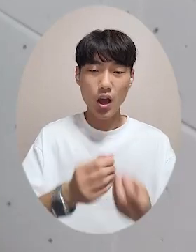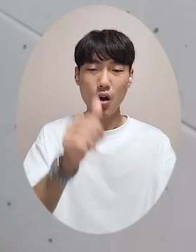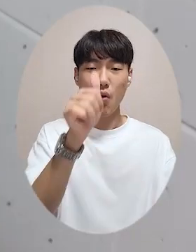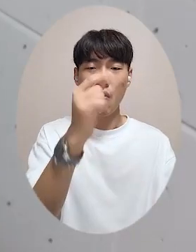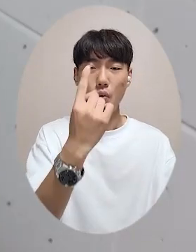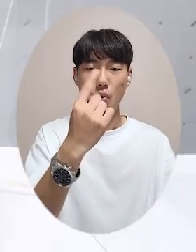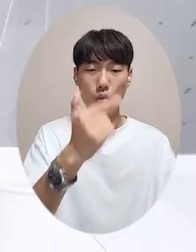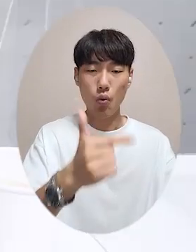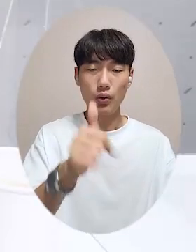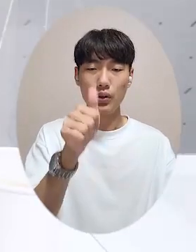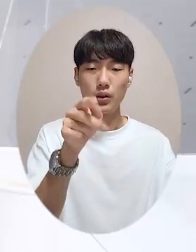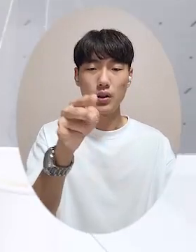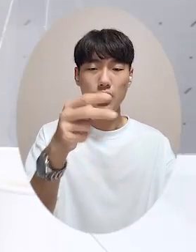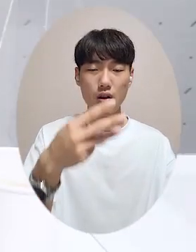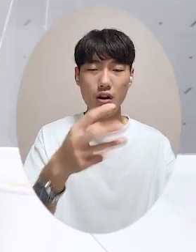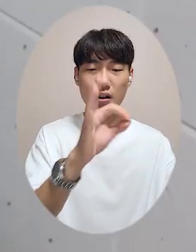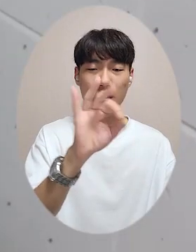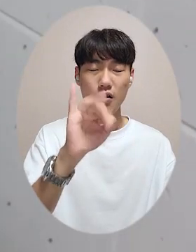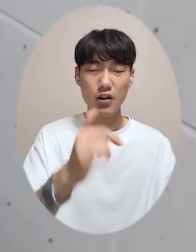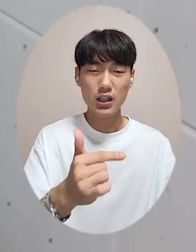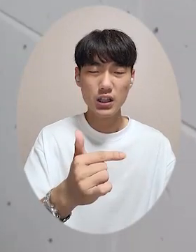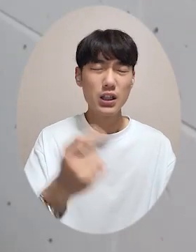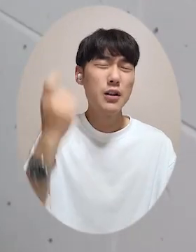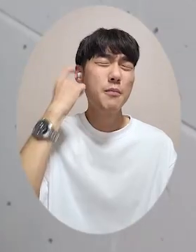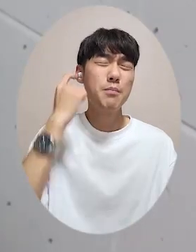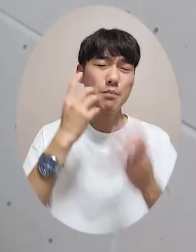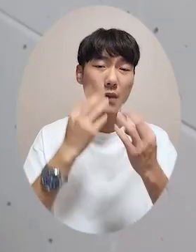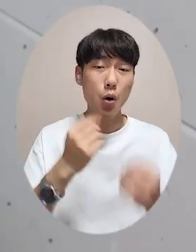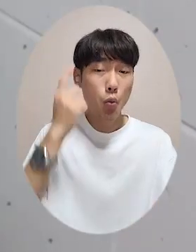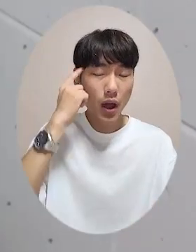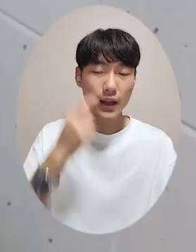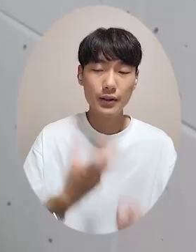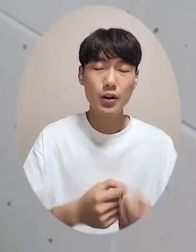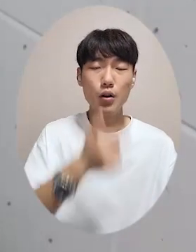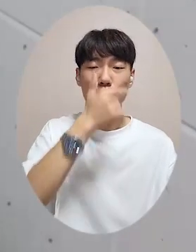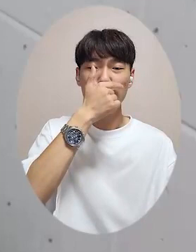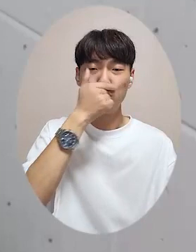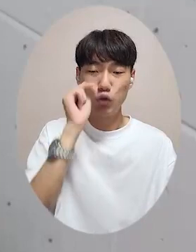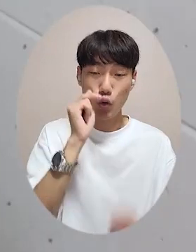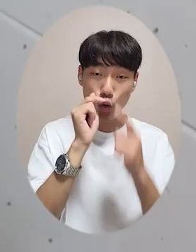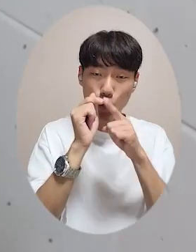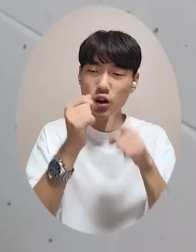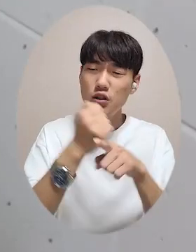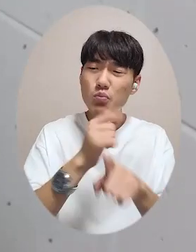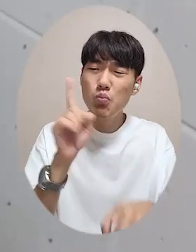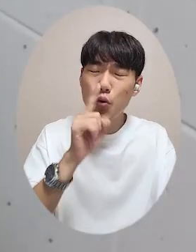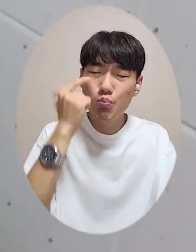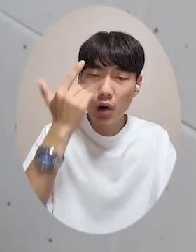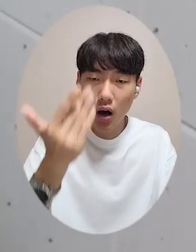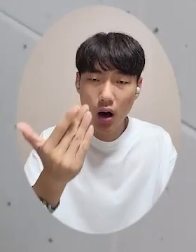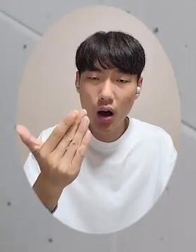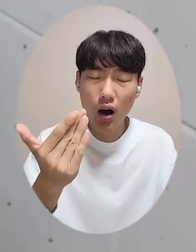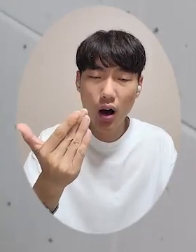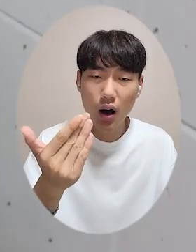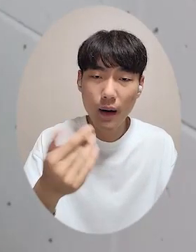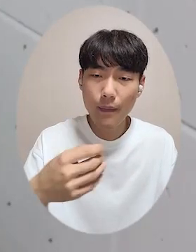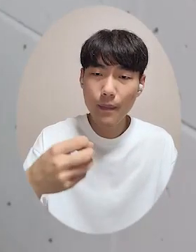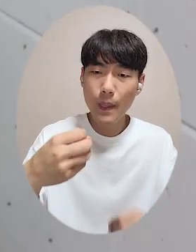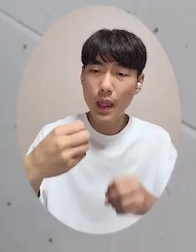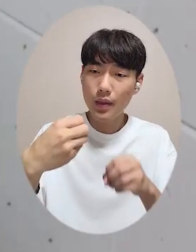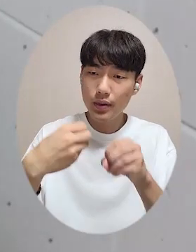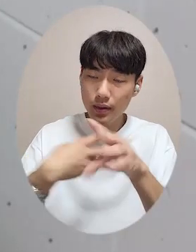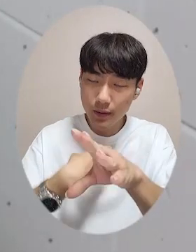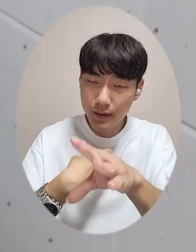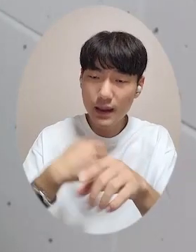혼혈인이라고 되게 많이 들었어요. 네. 왜냐면 이런 뭐 부족하다는 뜻을 모르면 "부족하다가 무슨 뜻이야?"라고 물어보면은 뜻을 얘기해